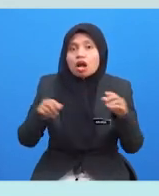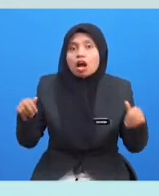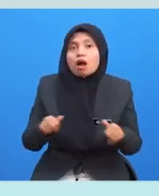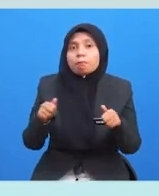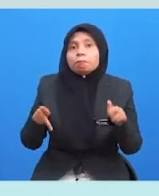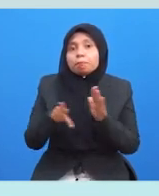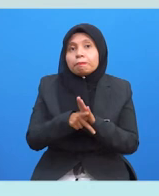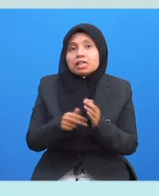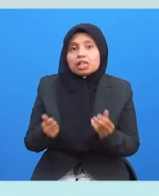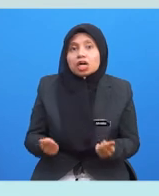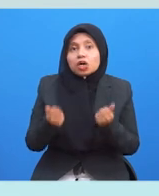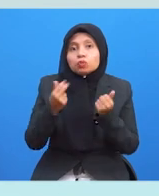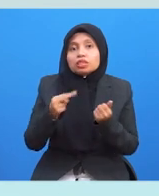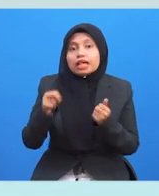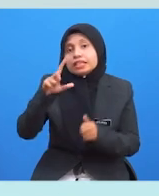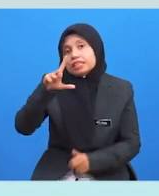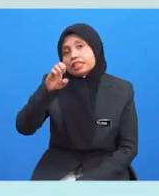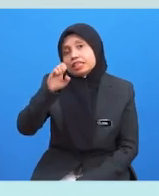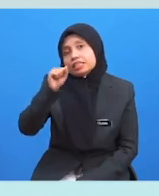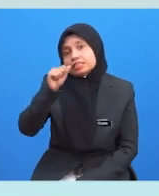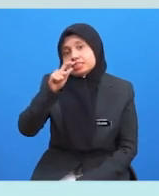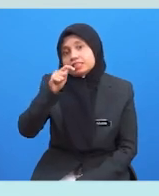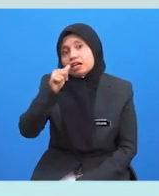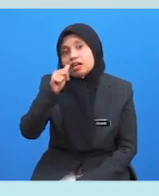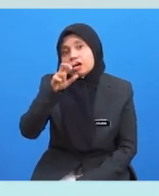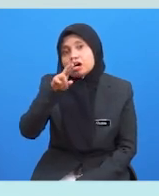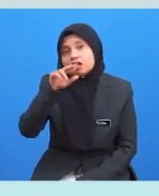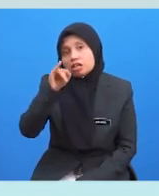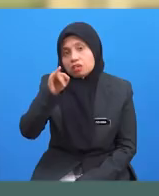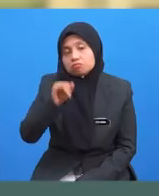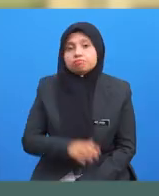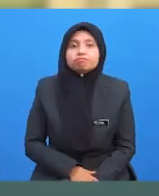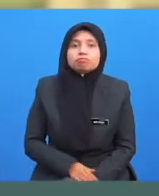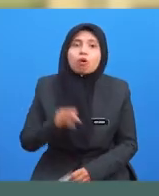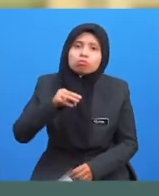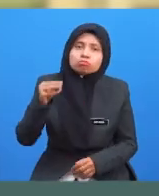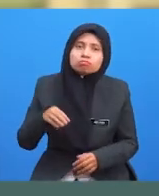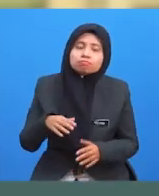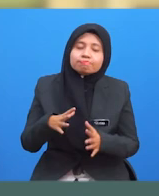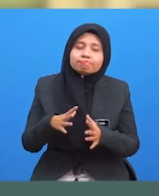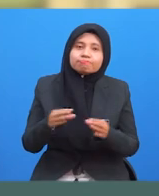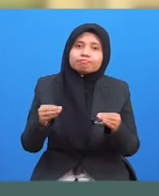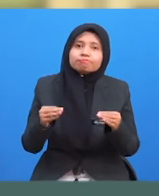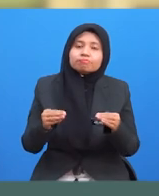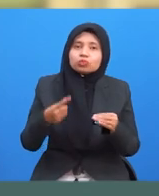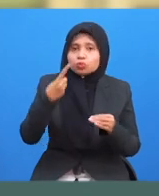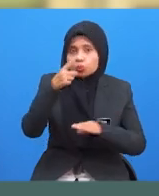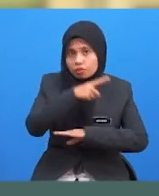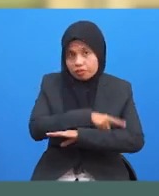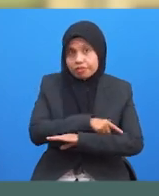contoh amalan pengangkutan lestari. Murid-murid, sekian